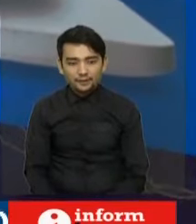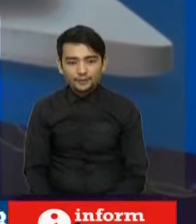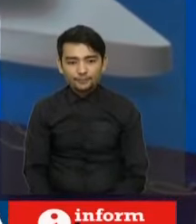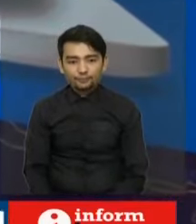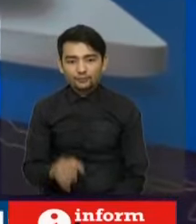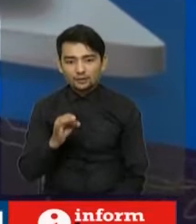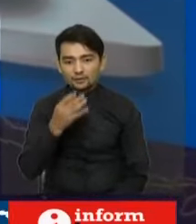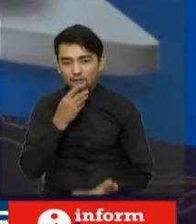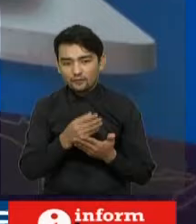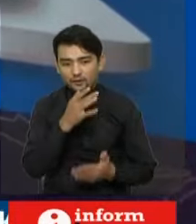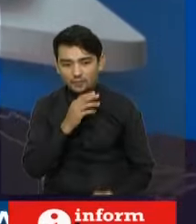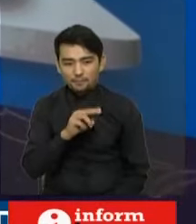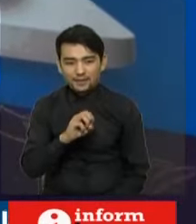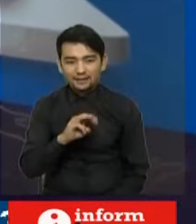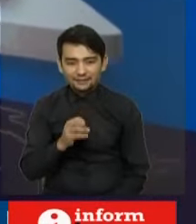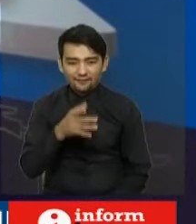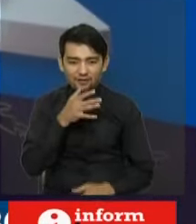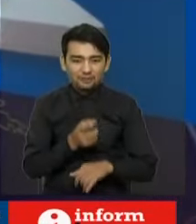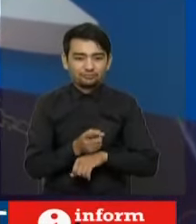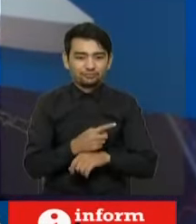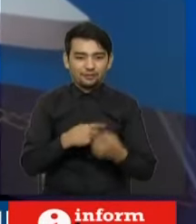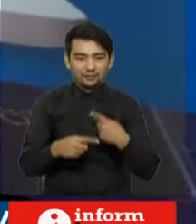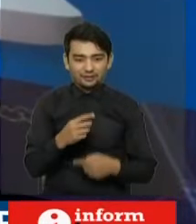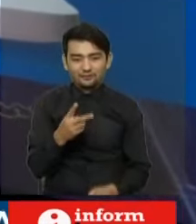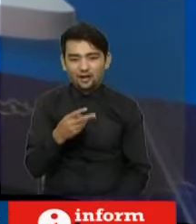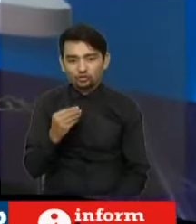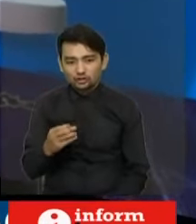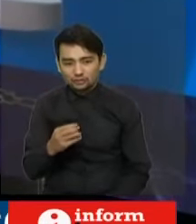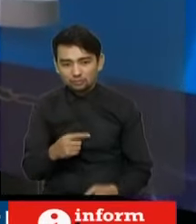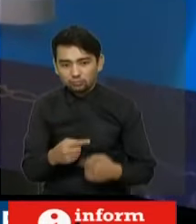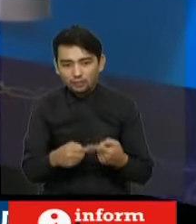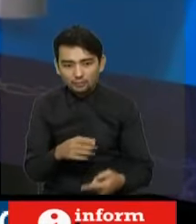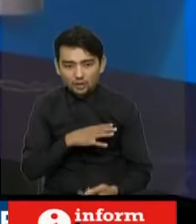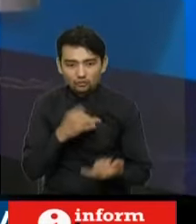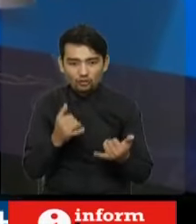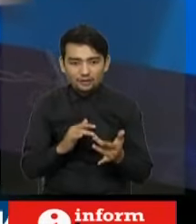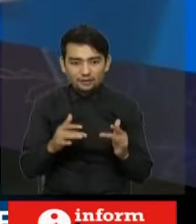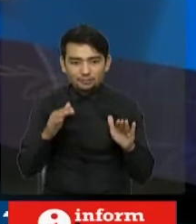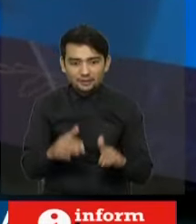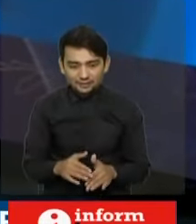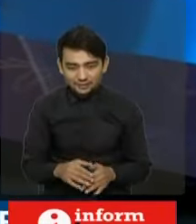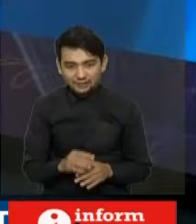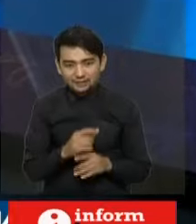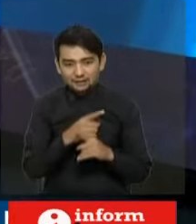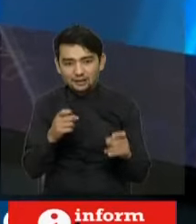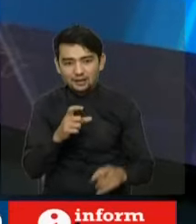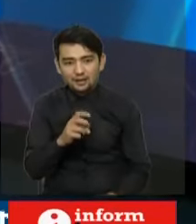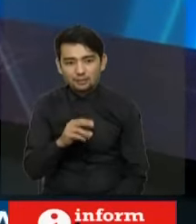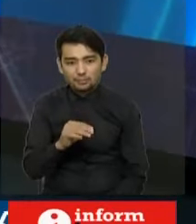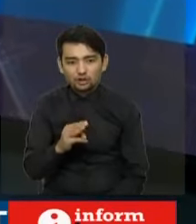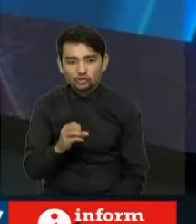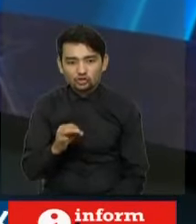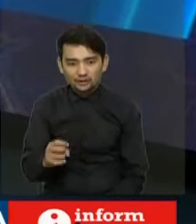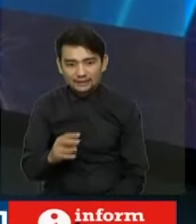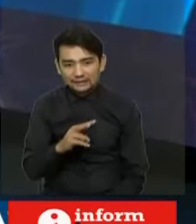Тем временем петиция о переводе времени на 2 часа вперед появилась сегодня на сайте e-petition.kz. Направлена она уже не